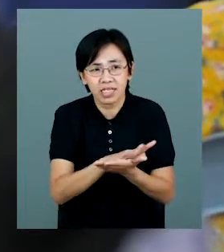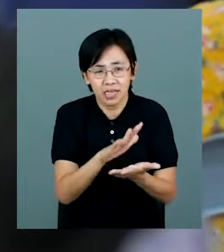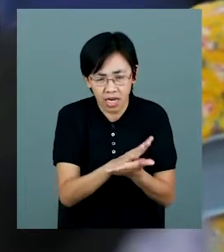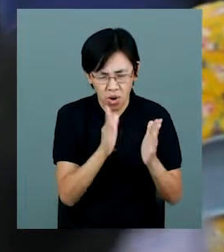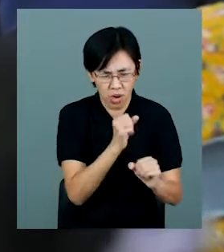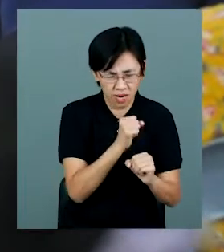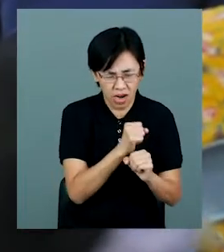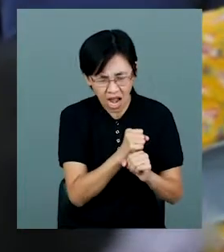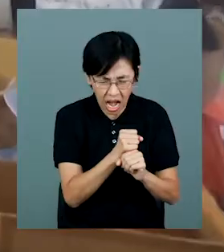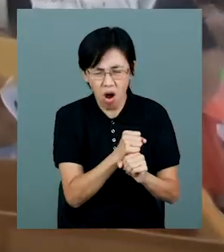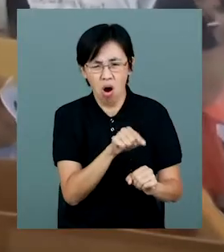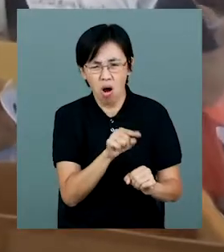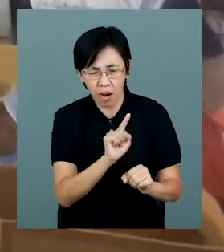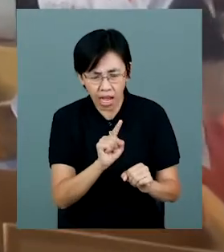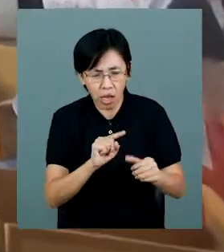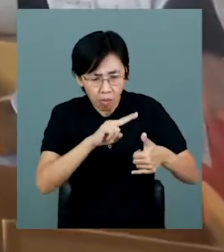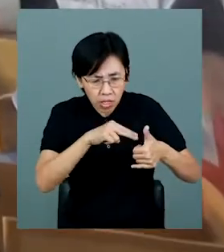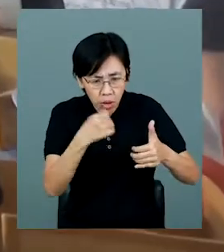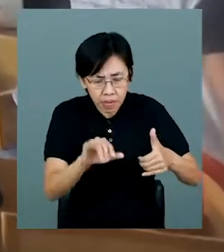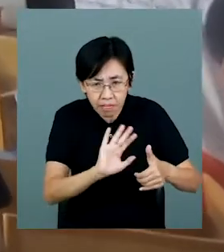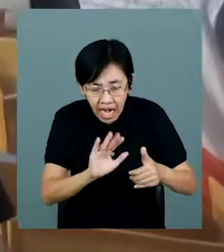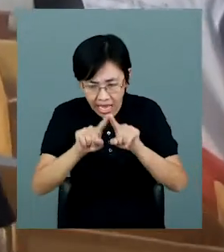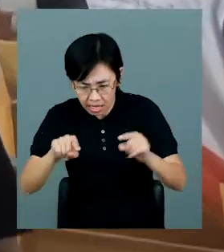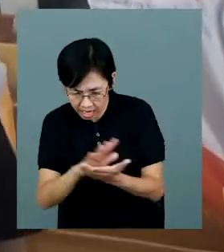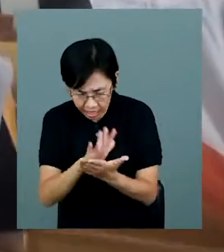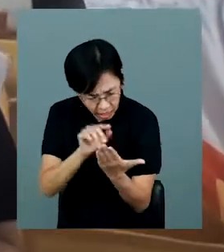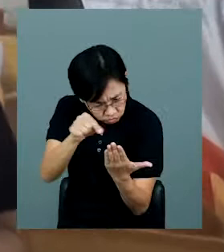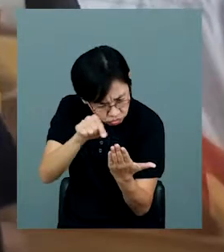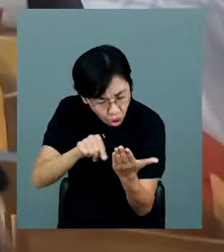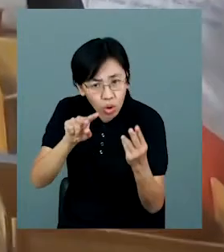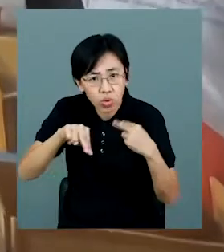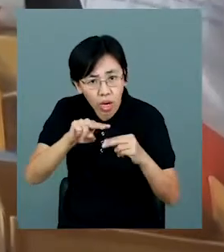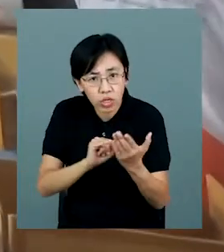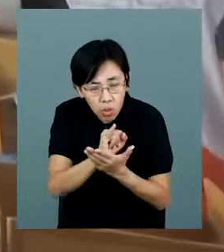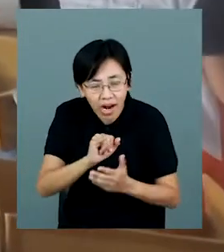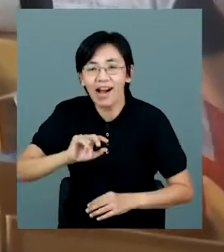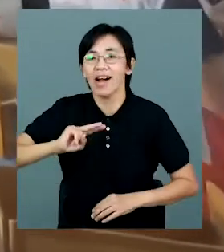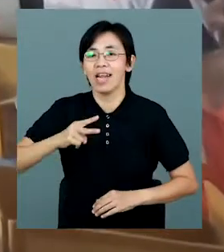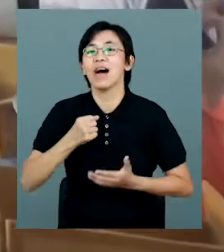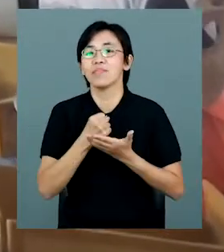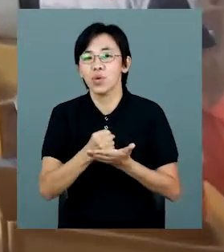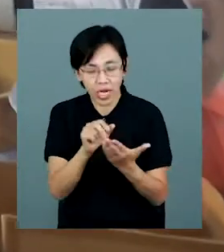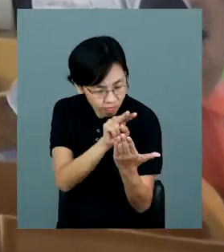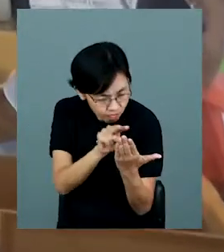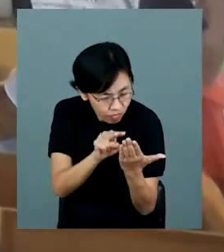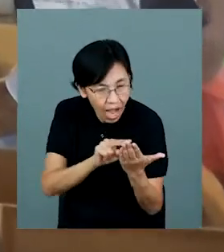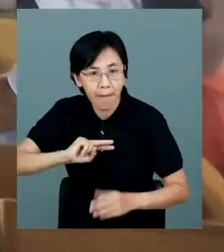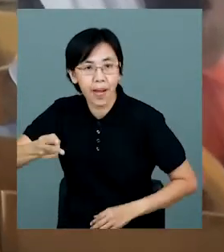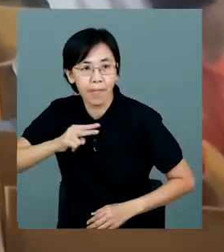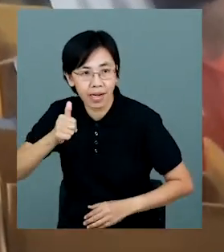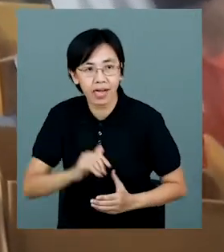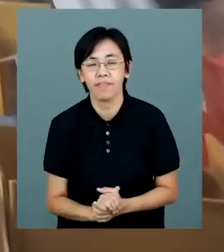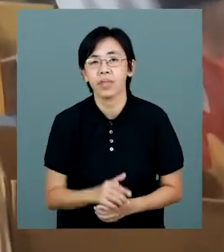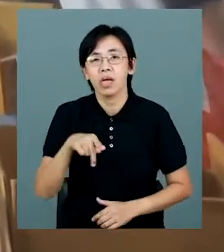ป็นล่ามให้กับทางเจ้าหน้าที่เกิดตรวจแล้วผิดคนมาเนี่ยก็จะมีปัญหานะคะเพราะฉะนั้นเราต้องมีล่ามที่ในช่วยในการดำเนินการนะคะ พสต.นี่